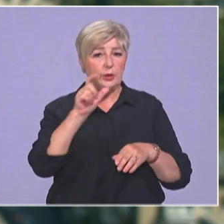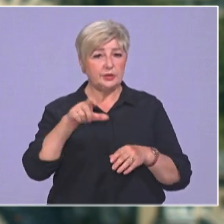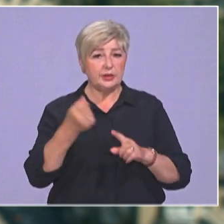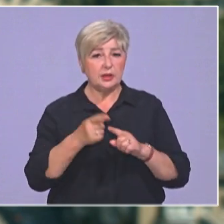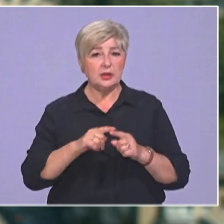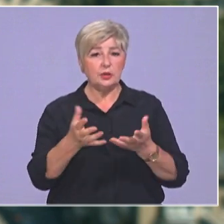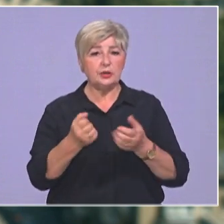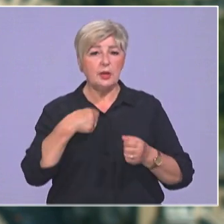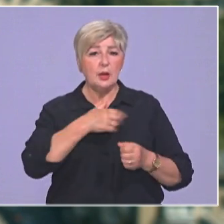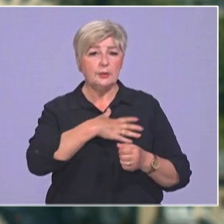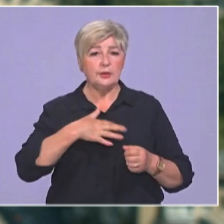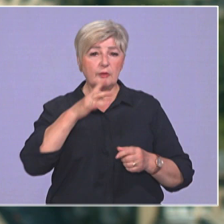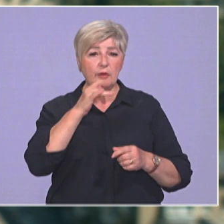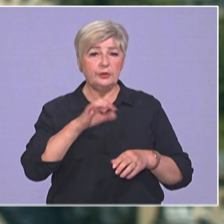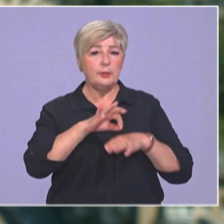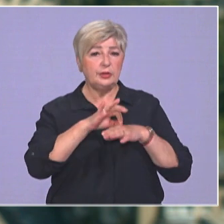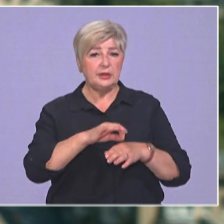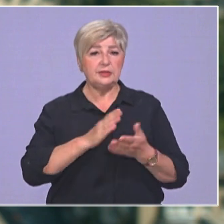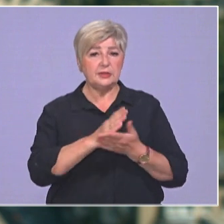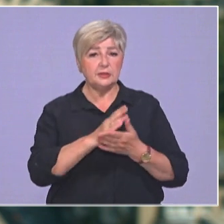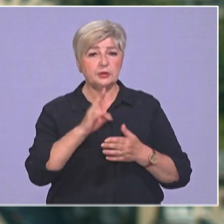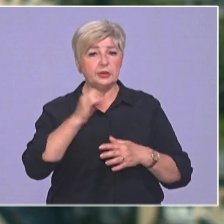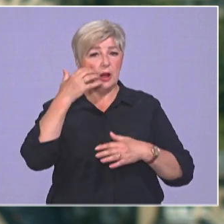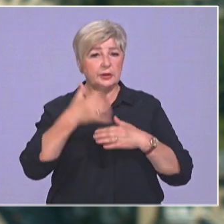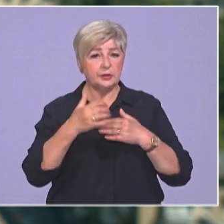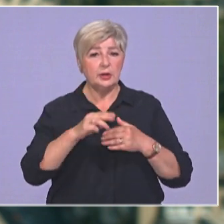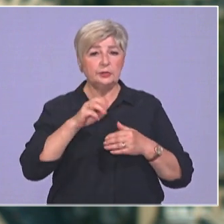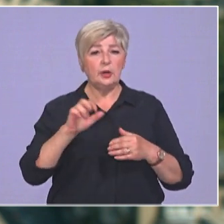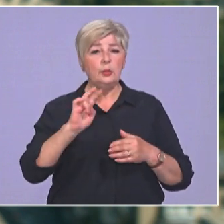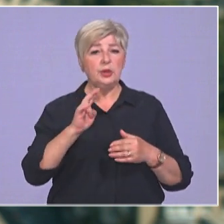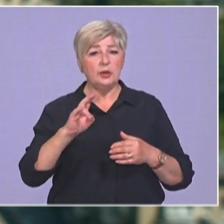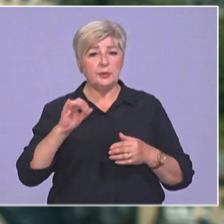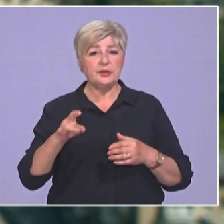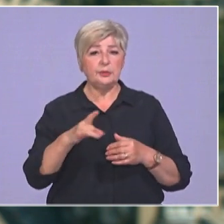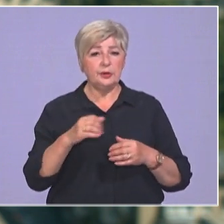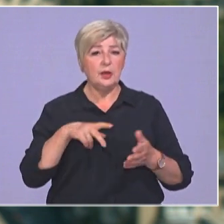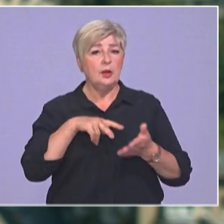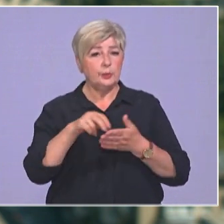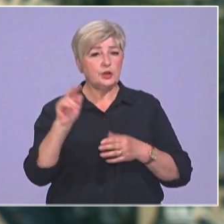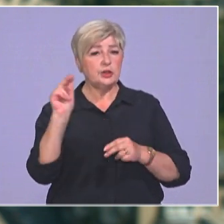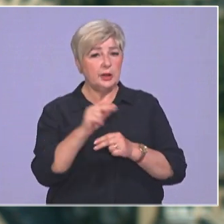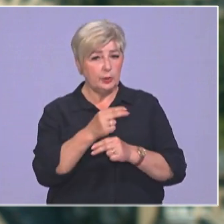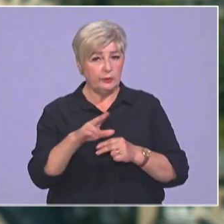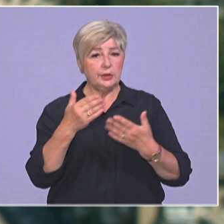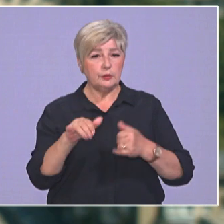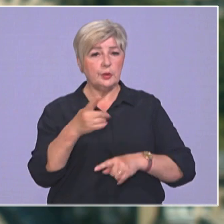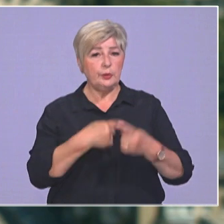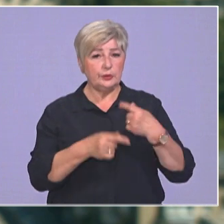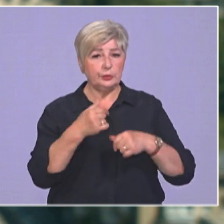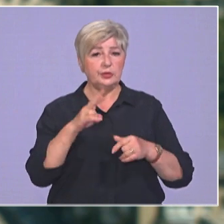отримали поранення під час несення служби на Херсонщині та у Нікопольському районі. Пройшли лікування та вже повернулися на